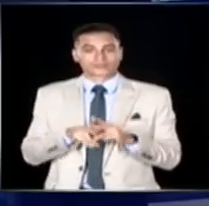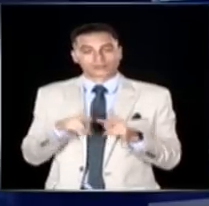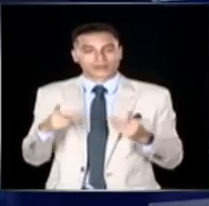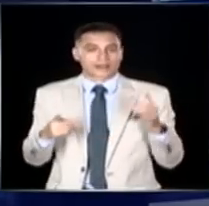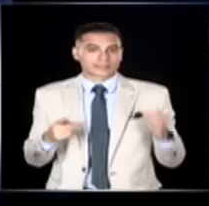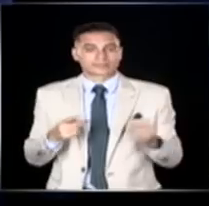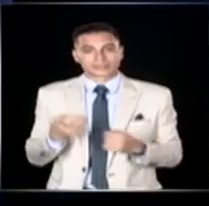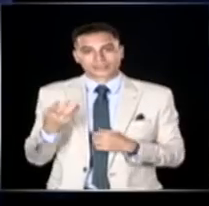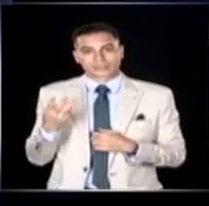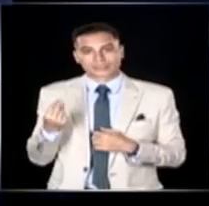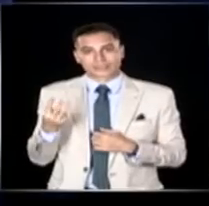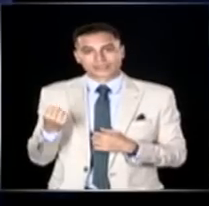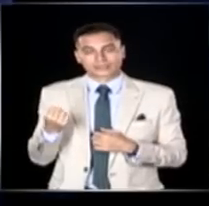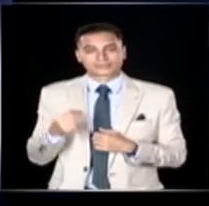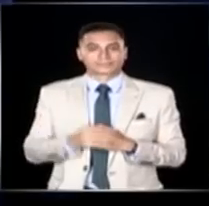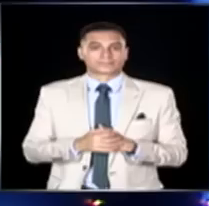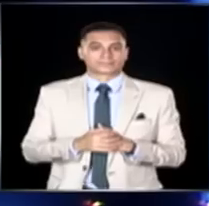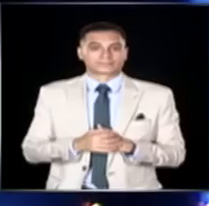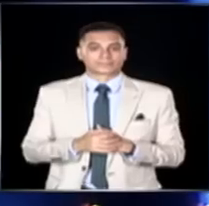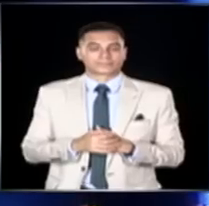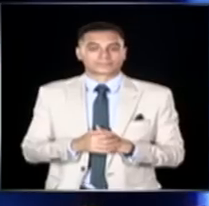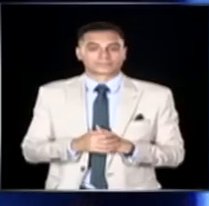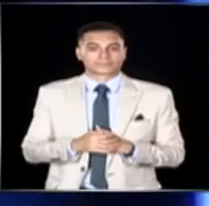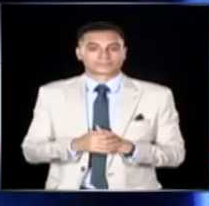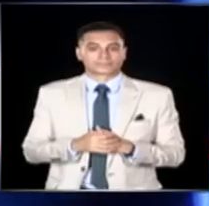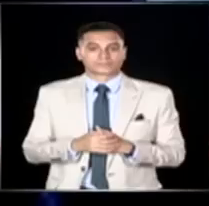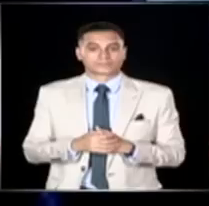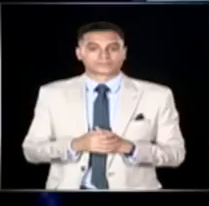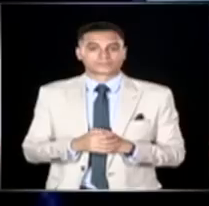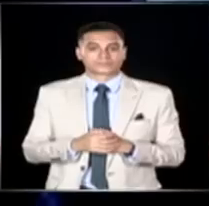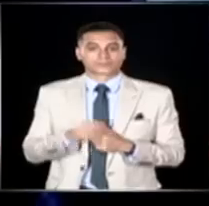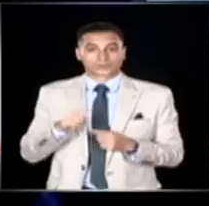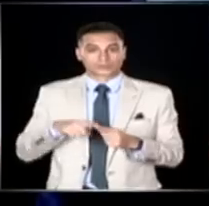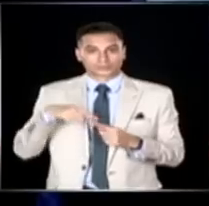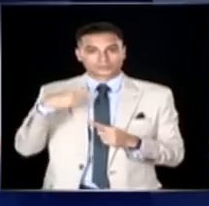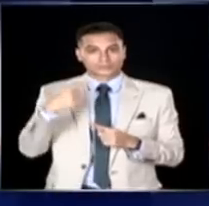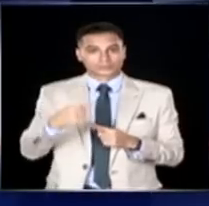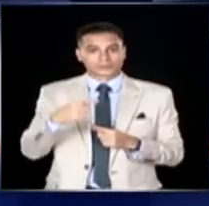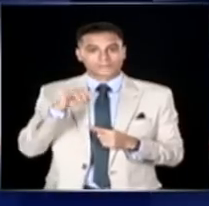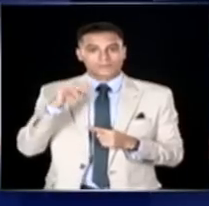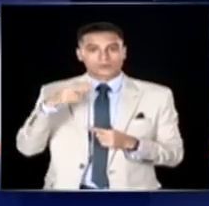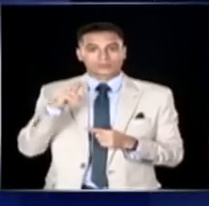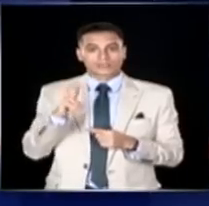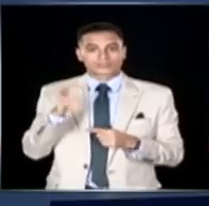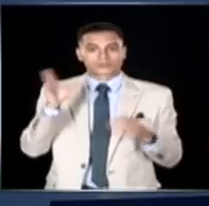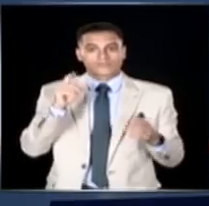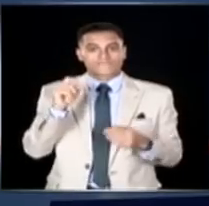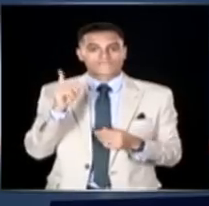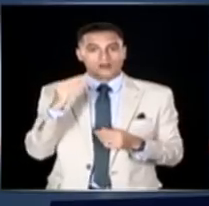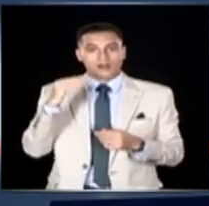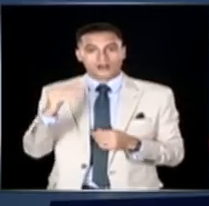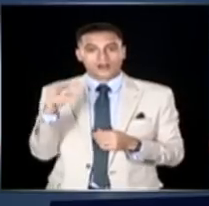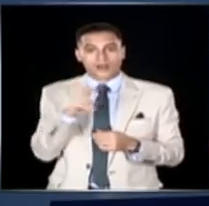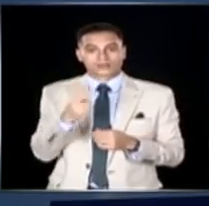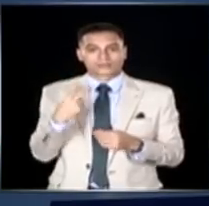50 مغا غلمانيا 30 شيماء القاهرة. دلوقتي المعتز وفرح دبسوك في